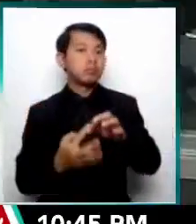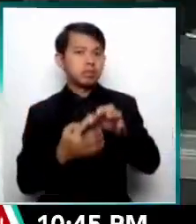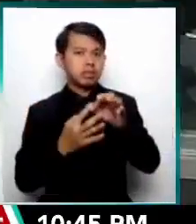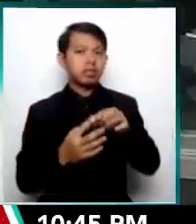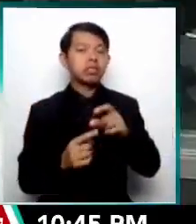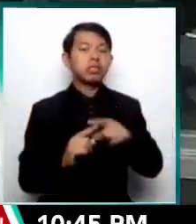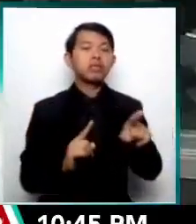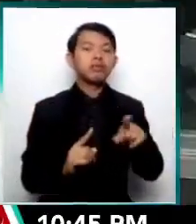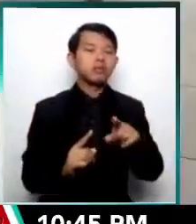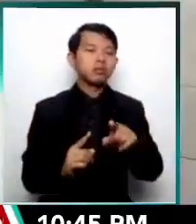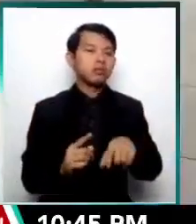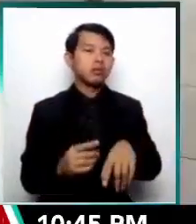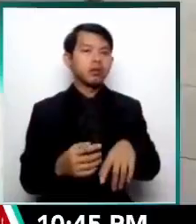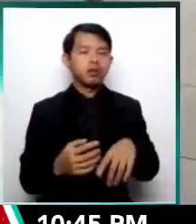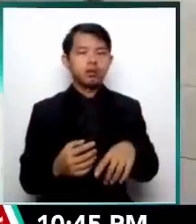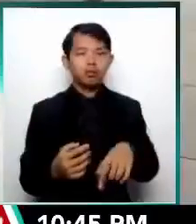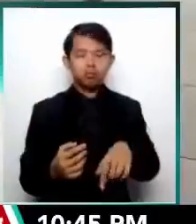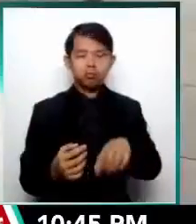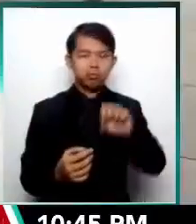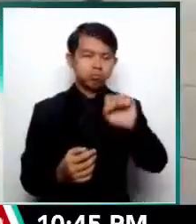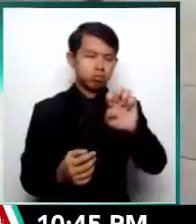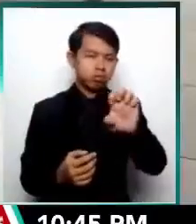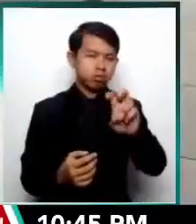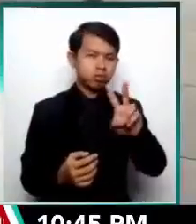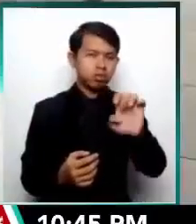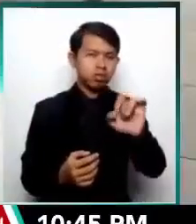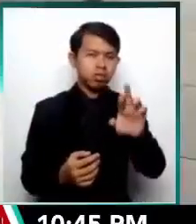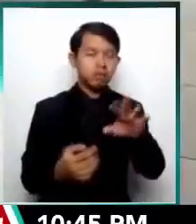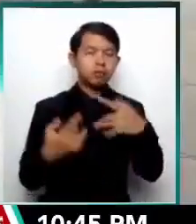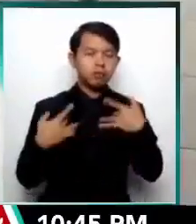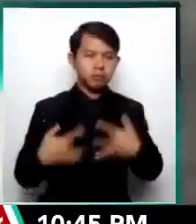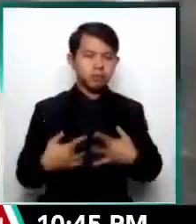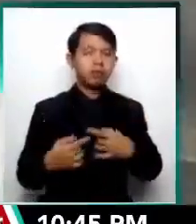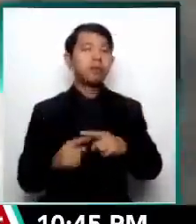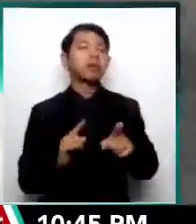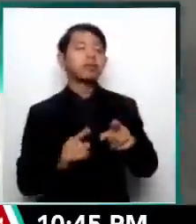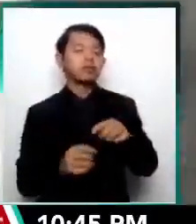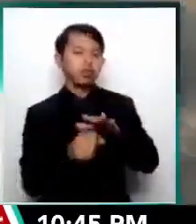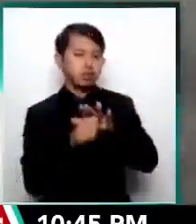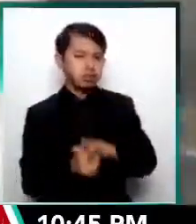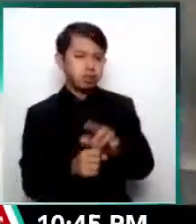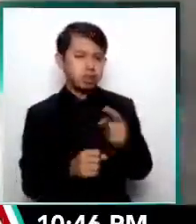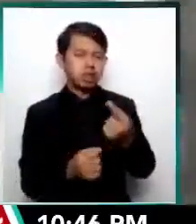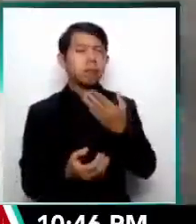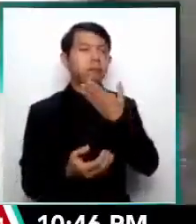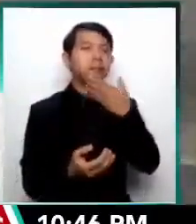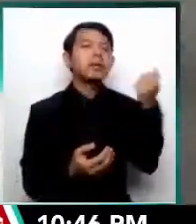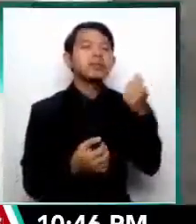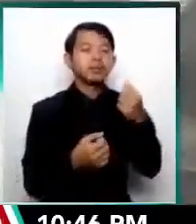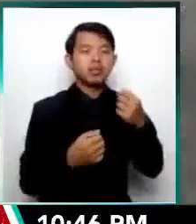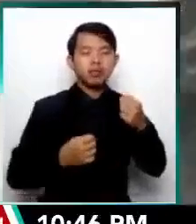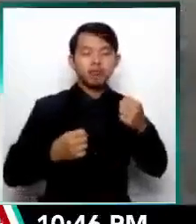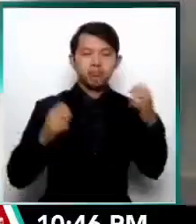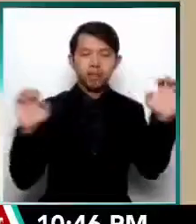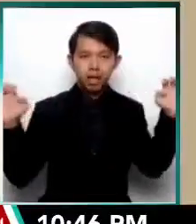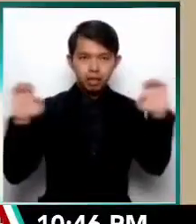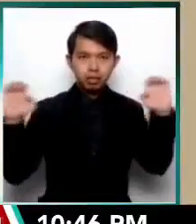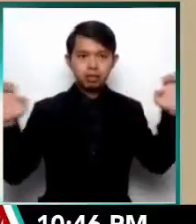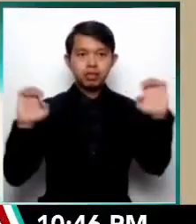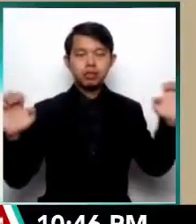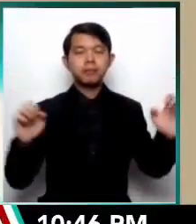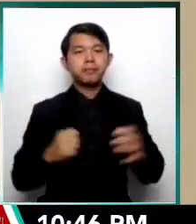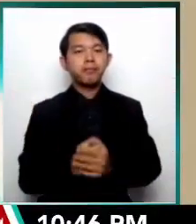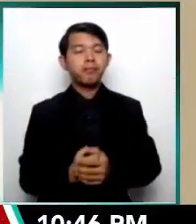burnout lang sa trabaho, magandang maidudulot ng exercise. Endorphins are coming out. Meaning to say our